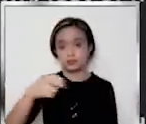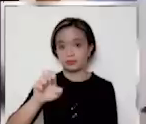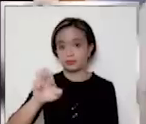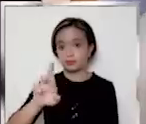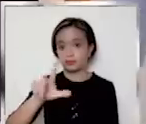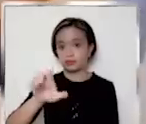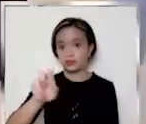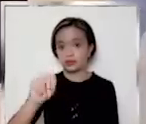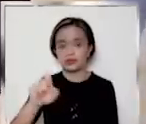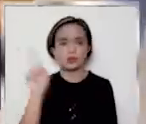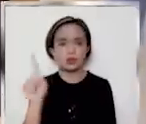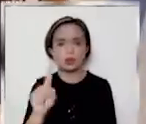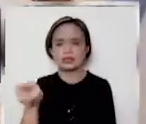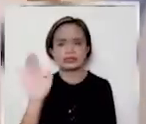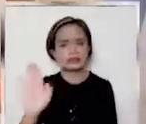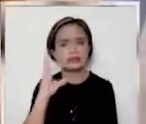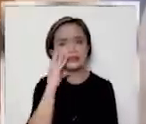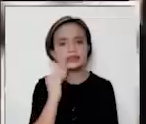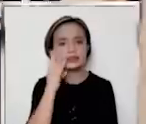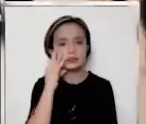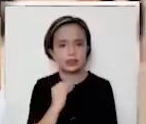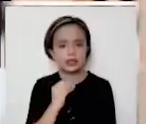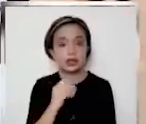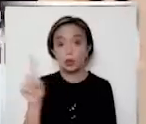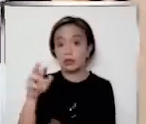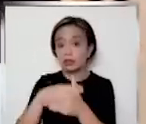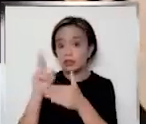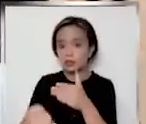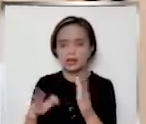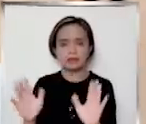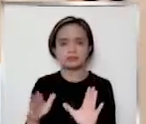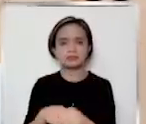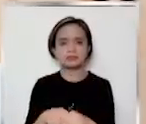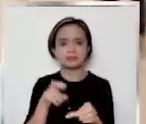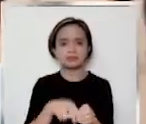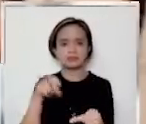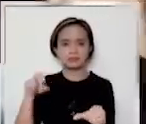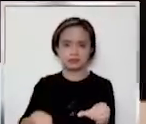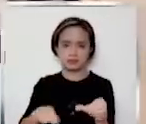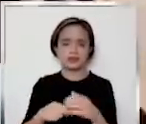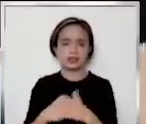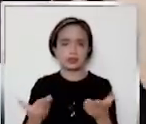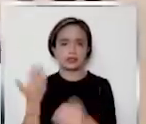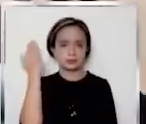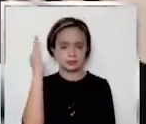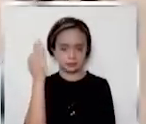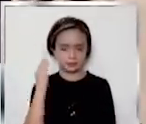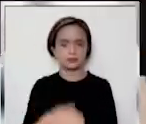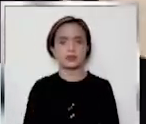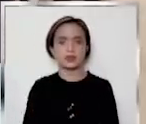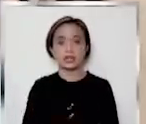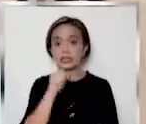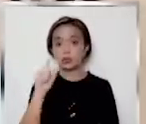ang kanilang mga pinagdaanan na nagresulta raw sa pagbawi ni Pearlene ng kanyang candidacy sa pageant. Bukod kay Pearlene, may